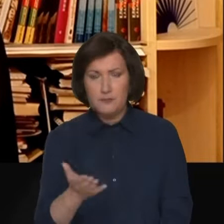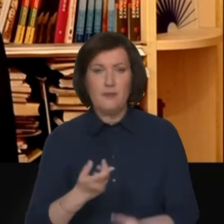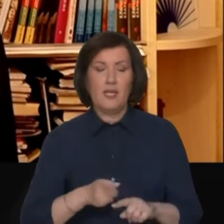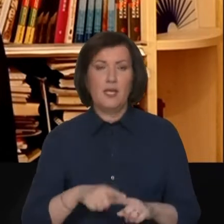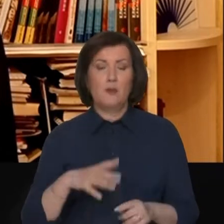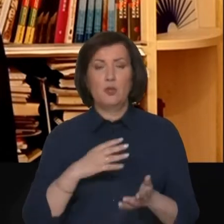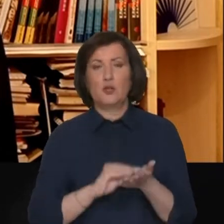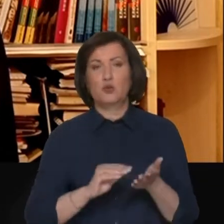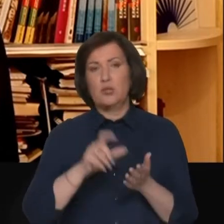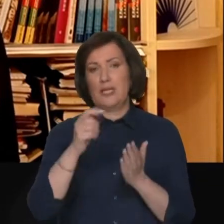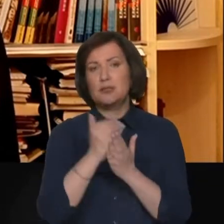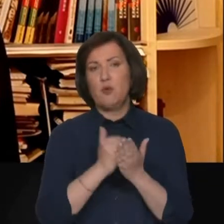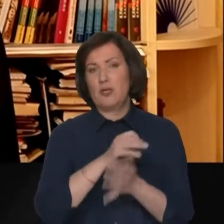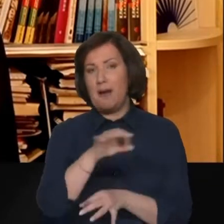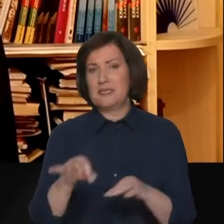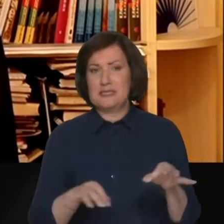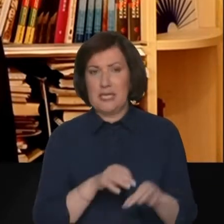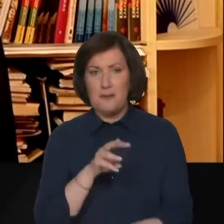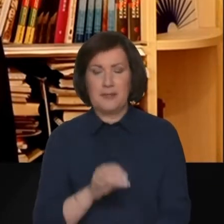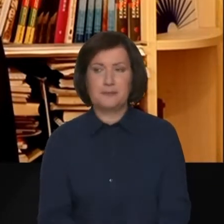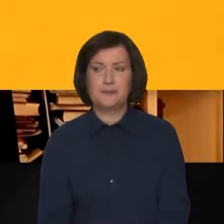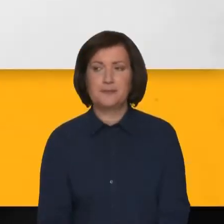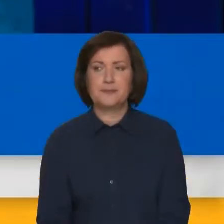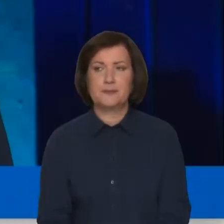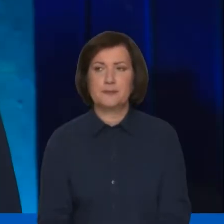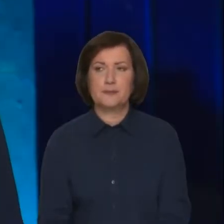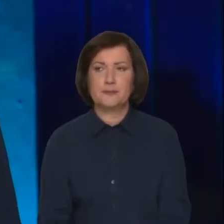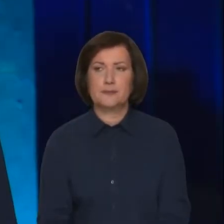була журналістка програми «Схеми» Валерія Єгошина.